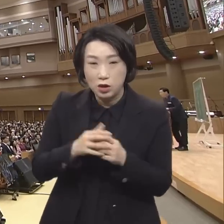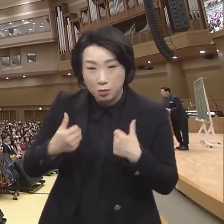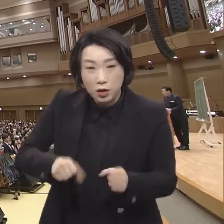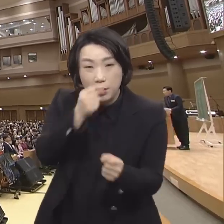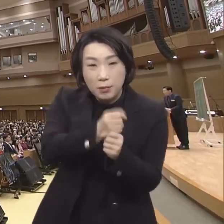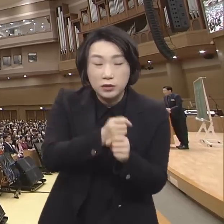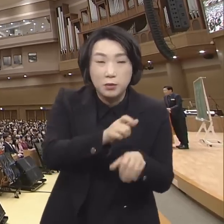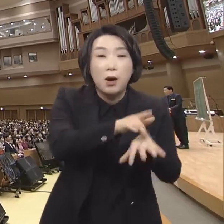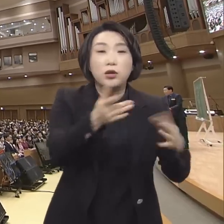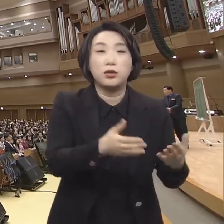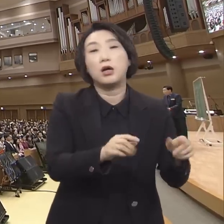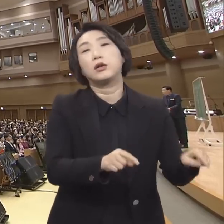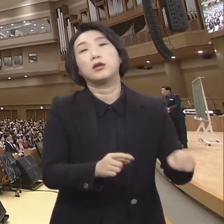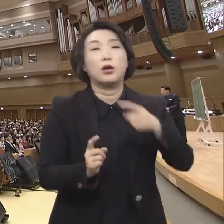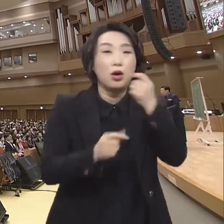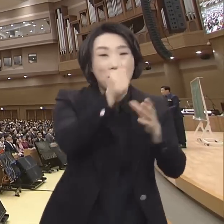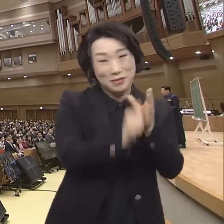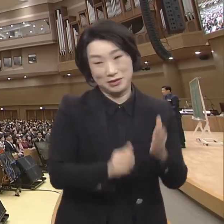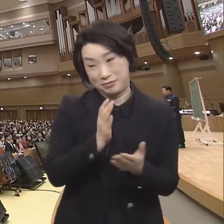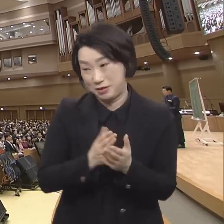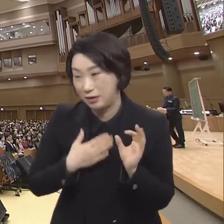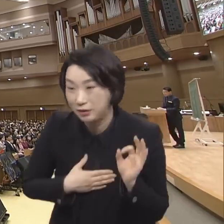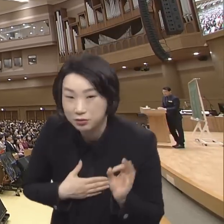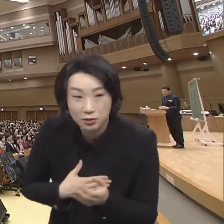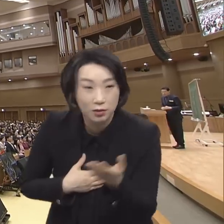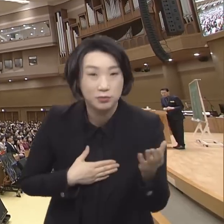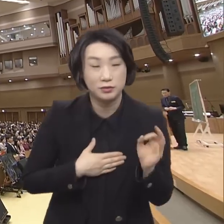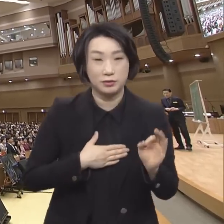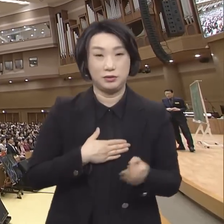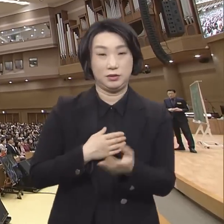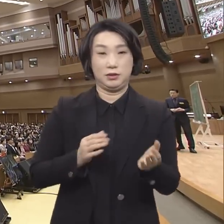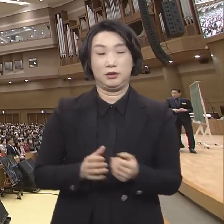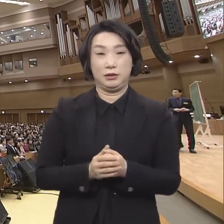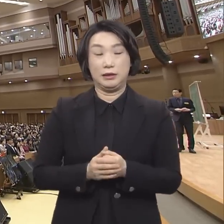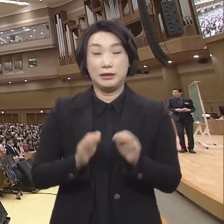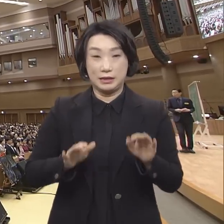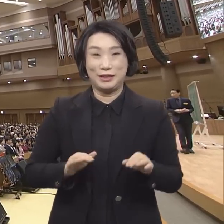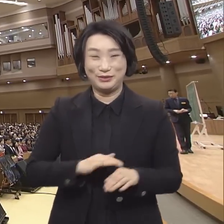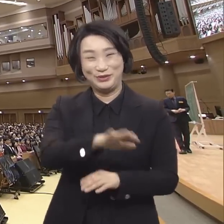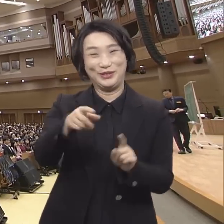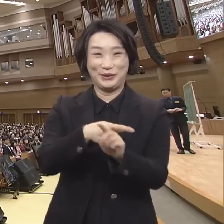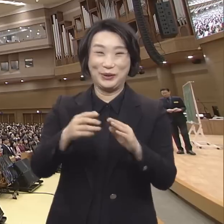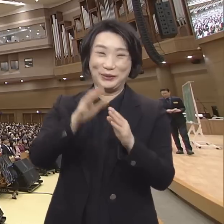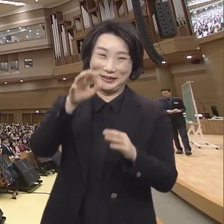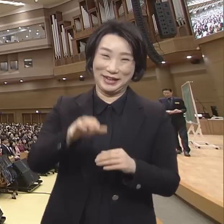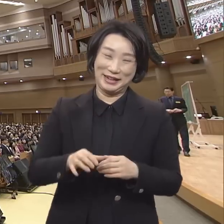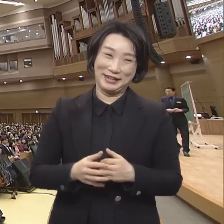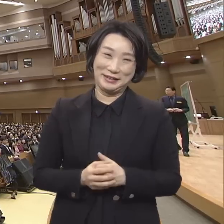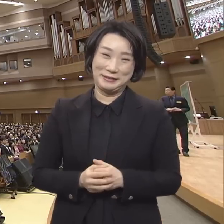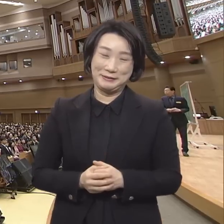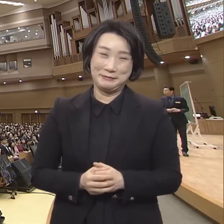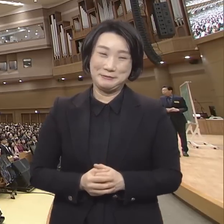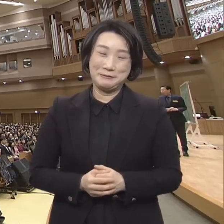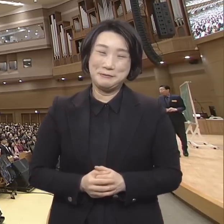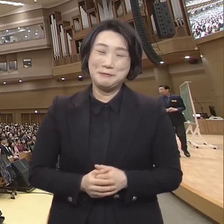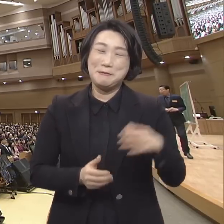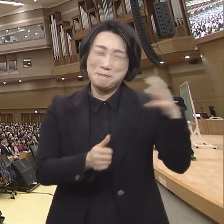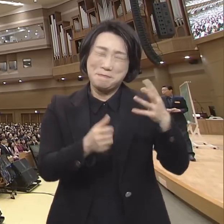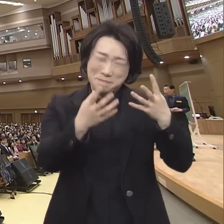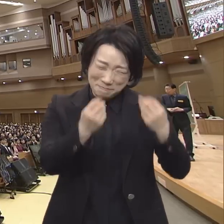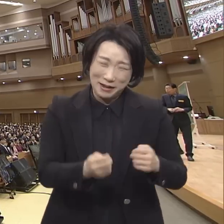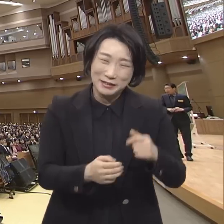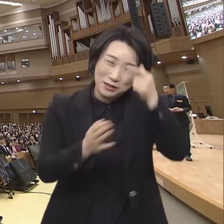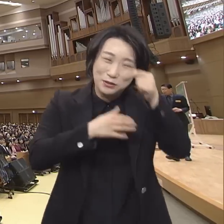말입니다. 알아들었어요? 자, 우리 교회도 참 핍박 많이